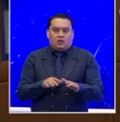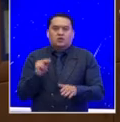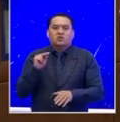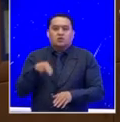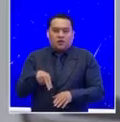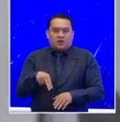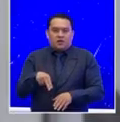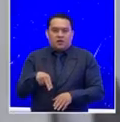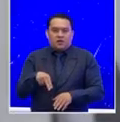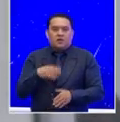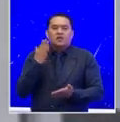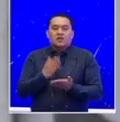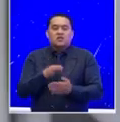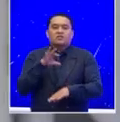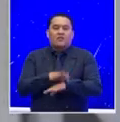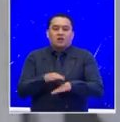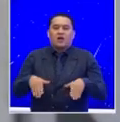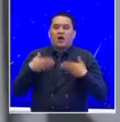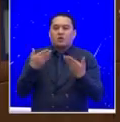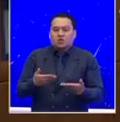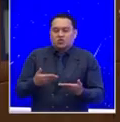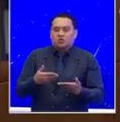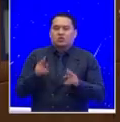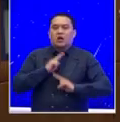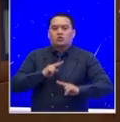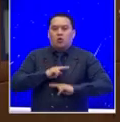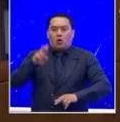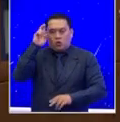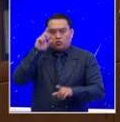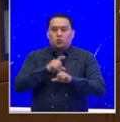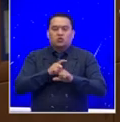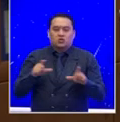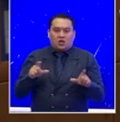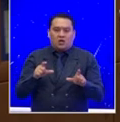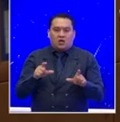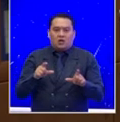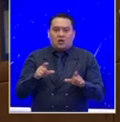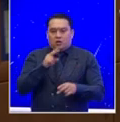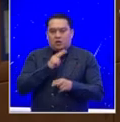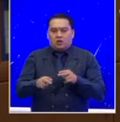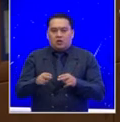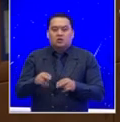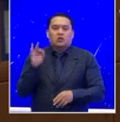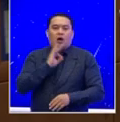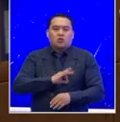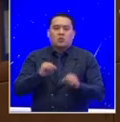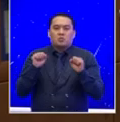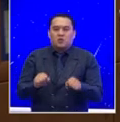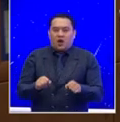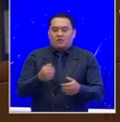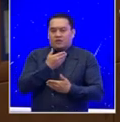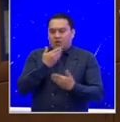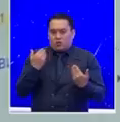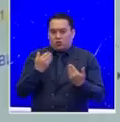чрезвычайного положения. Есть факты, те, кто обращается, сотрудники государственных учреждений, они не теряют доход, они не имеют права получать эту